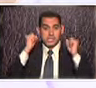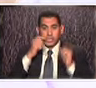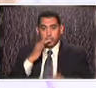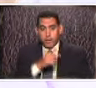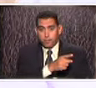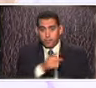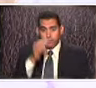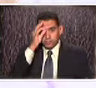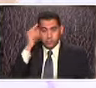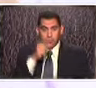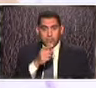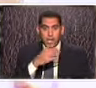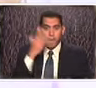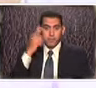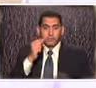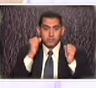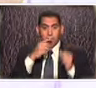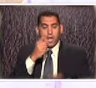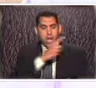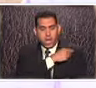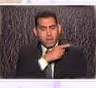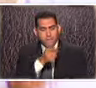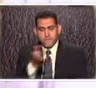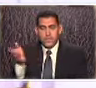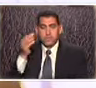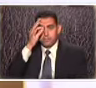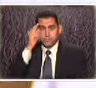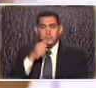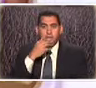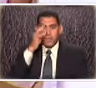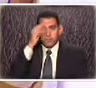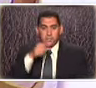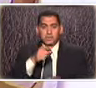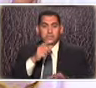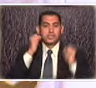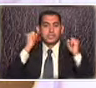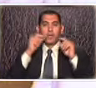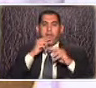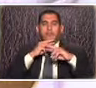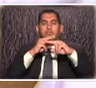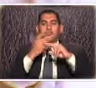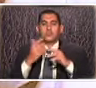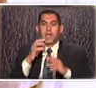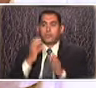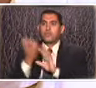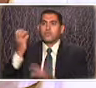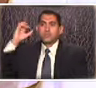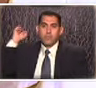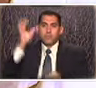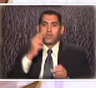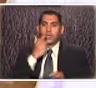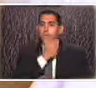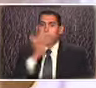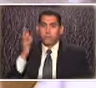الثوريين من اساء طبعا ليسوا بمعصومين اذا وجد منهم من يتعدى اذا وجد منهم من يتلفظ بالفاظ